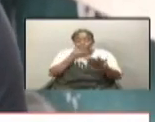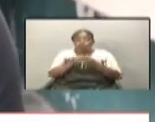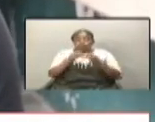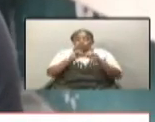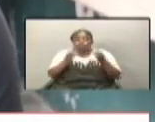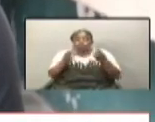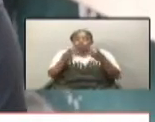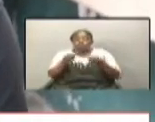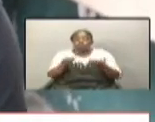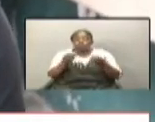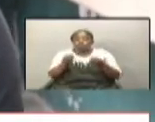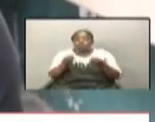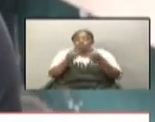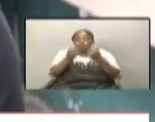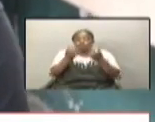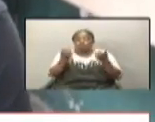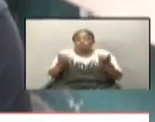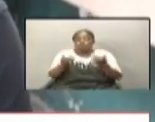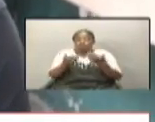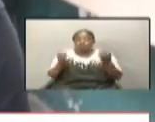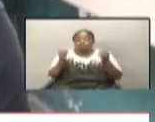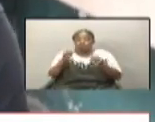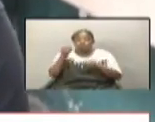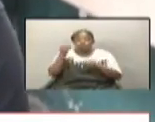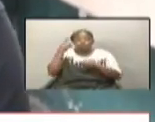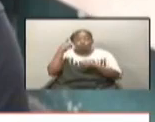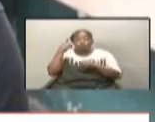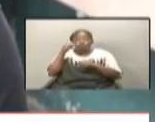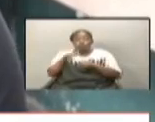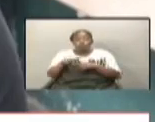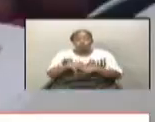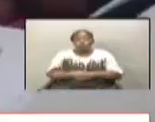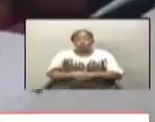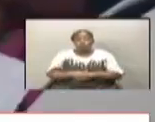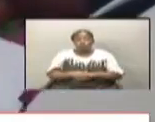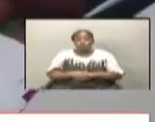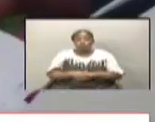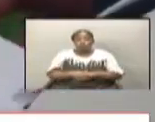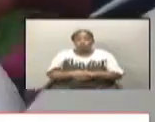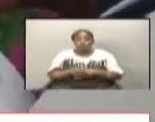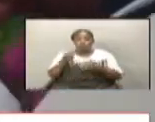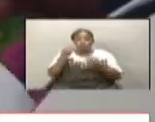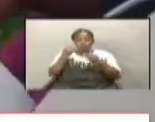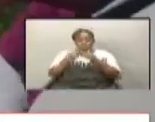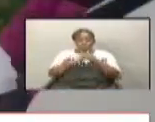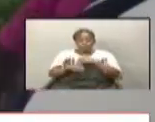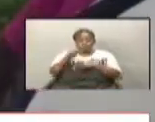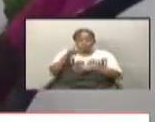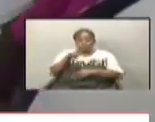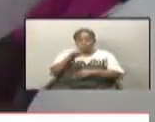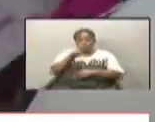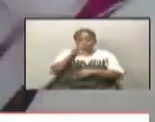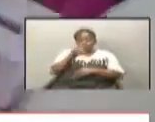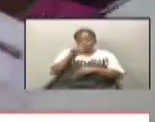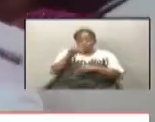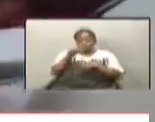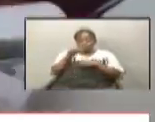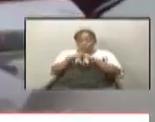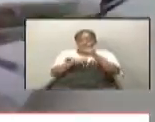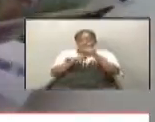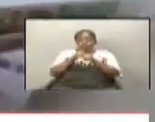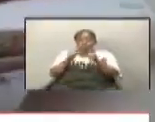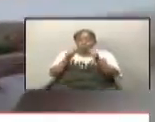eyanguyiza abayizi abayizi ne basobola okutegeera amasomo ago agabasomesebwa. Sebowa agamba nti mu paspero y'omwaka guno Akadde